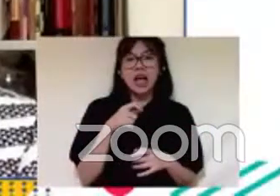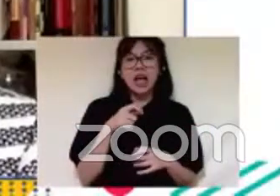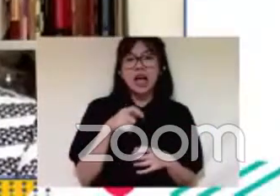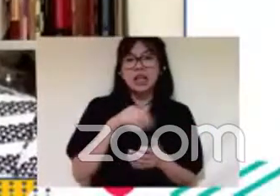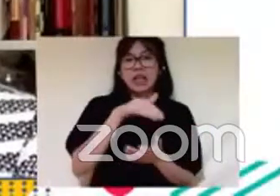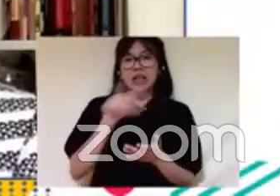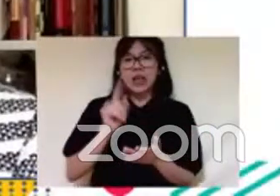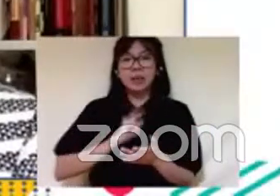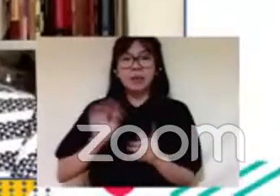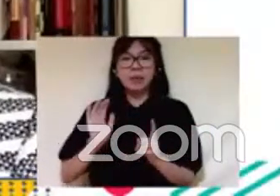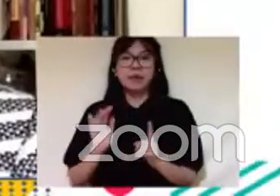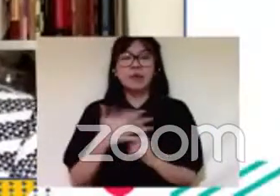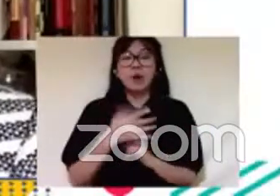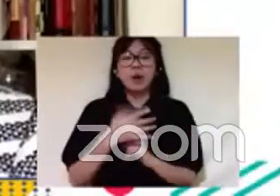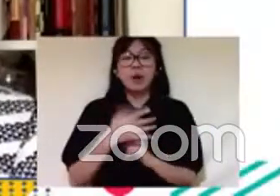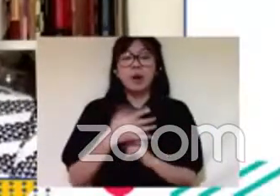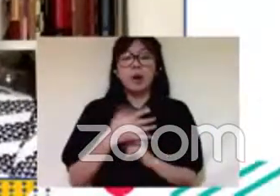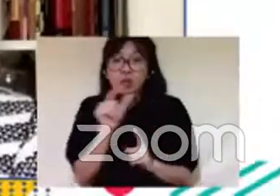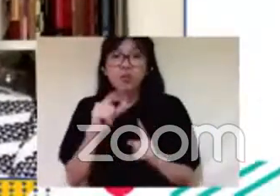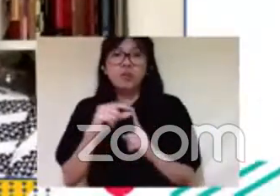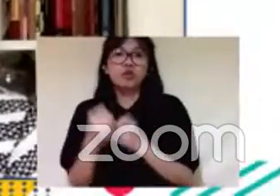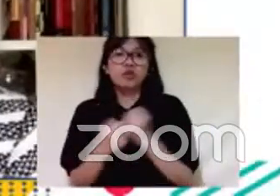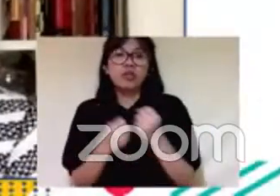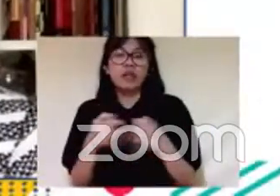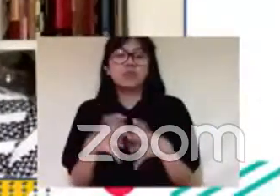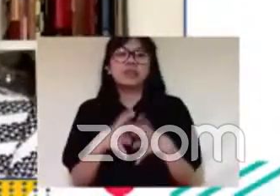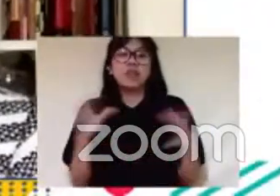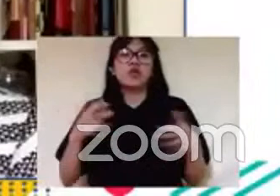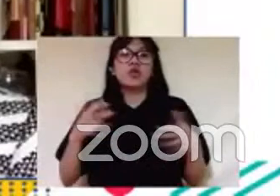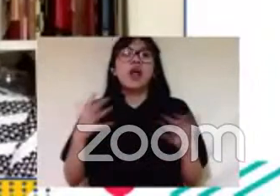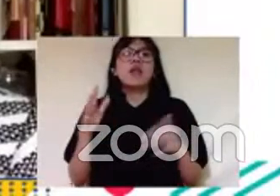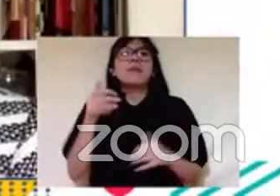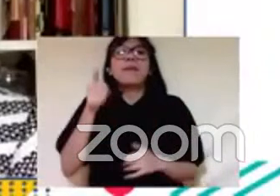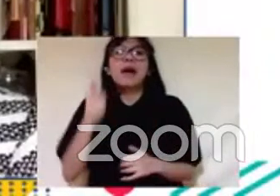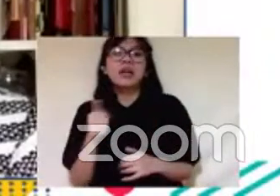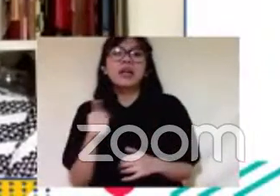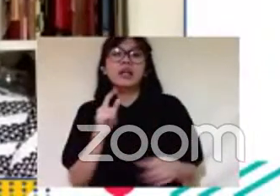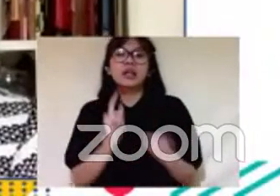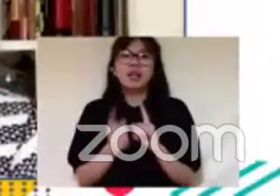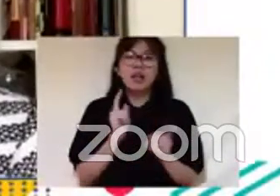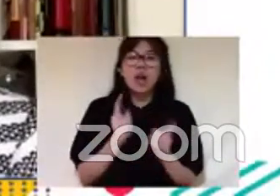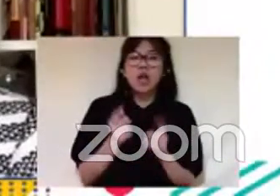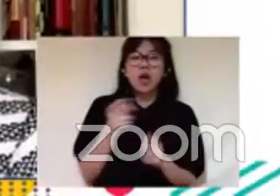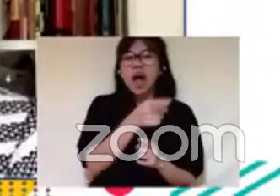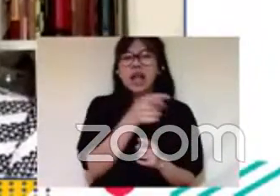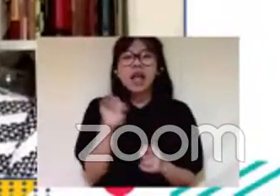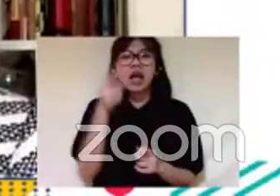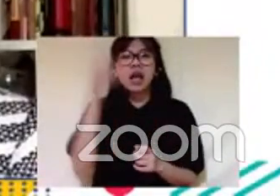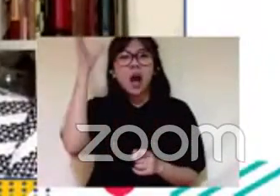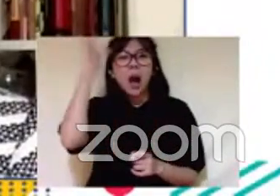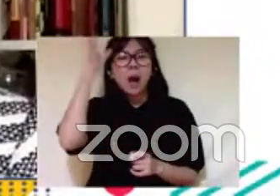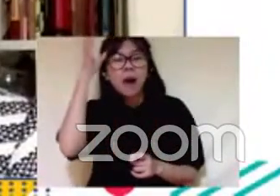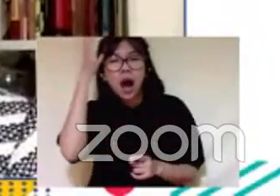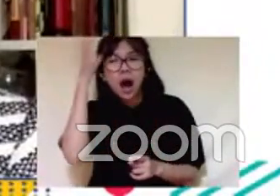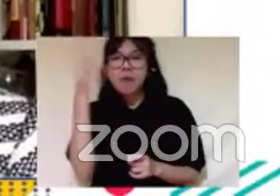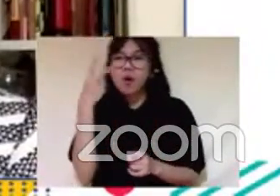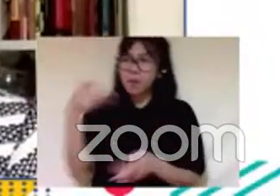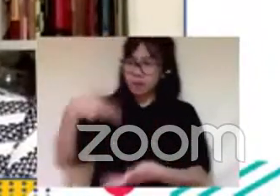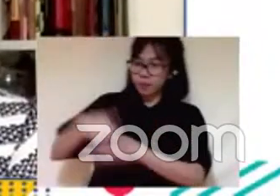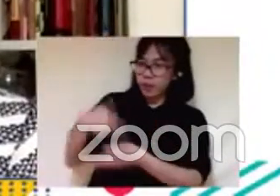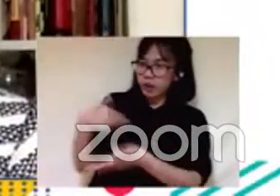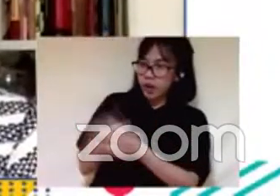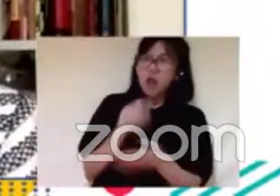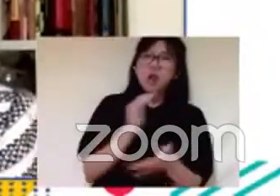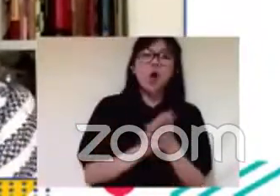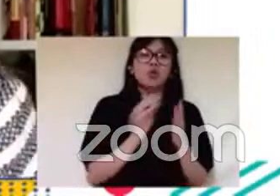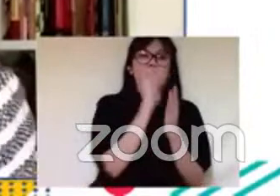Jadi akan dengan sendirinya lebih terjaga. Tapi kalau kita secara random dengan saya takut salah